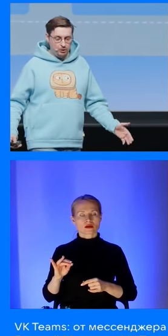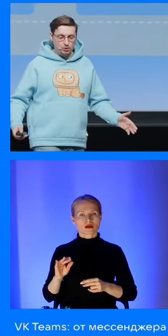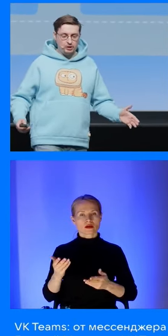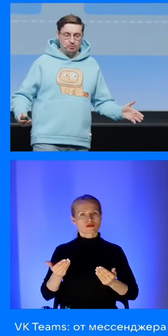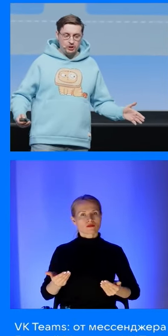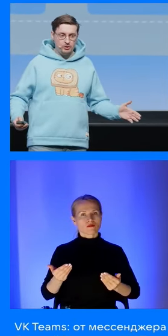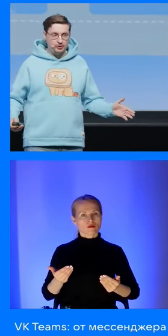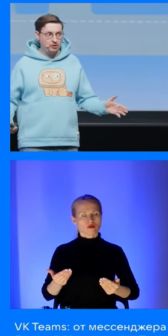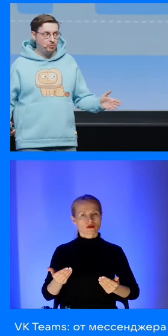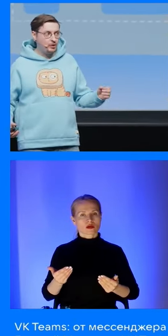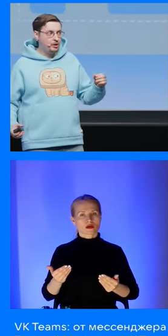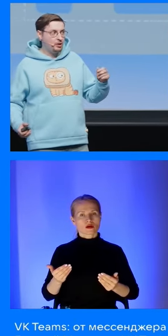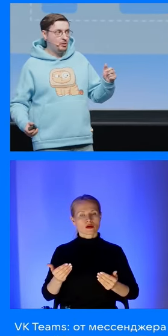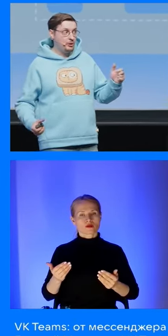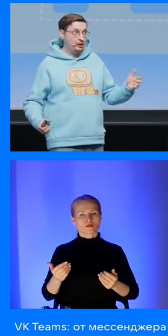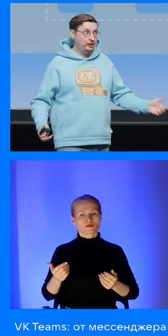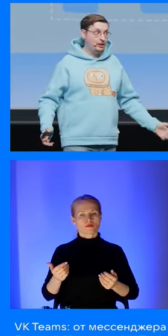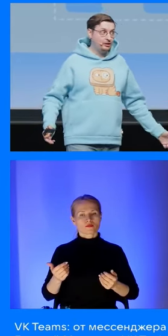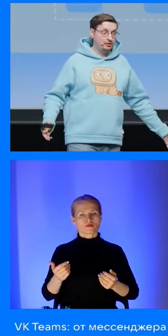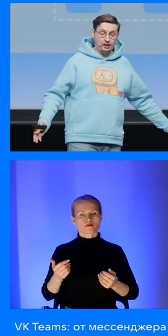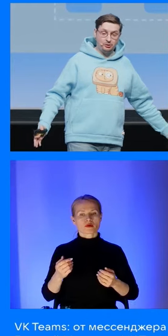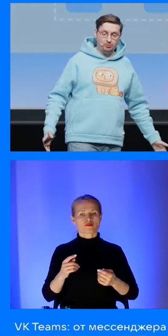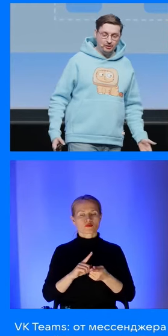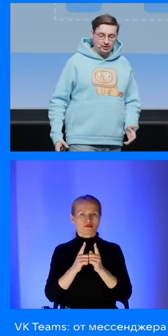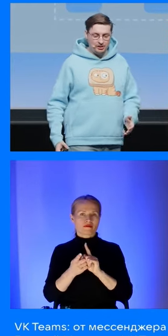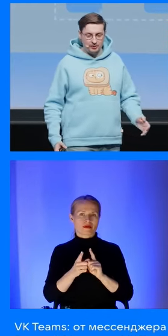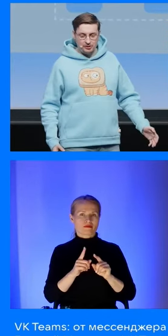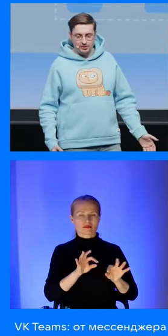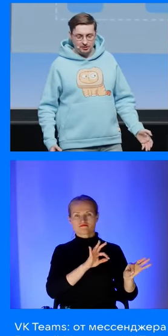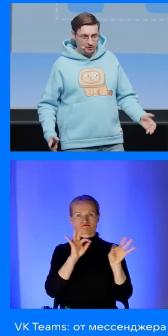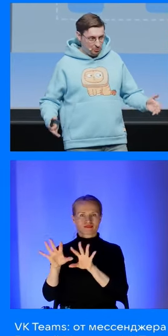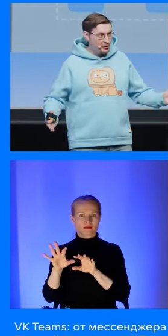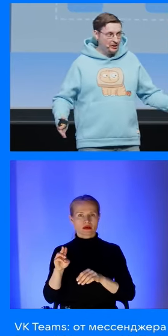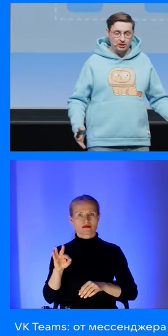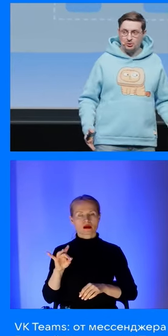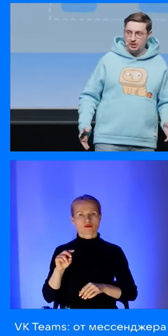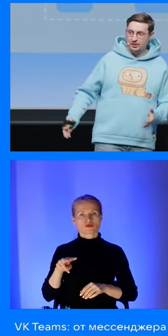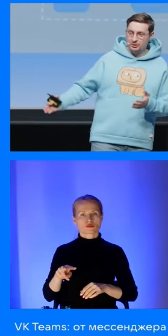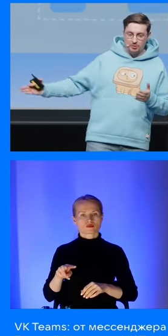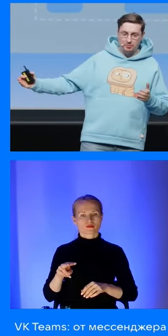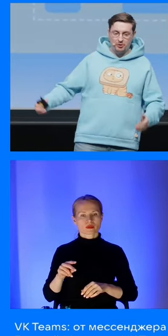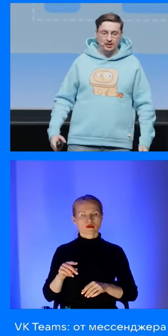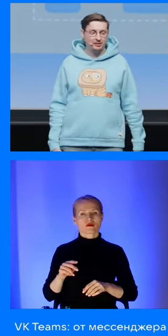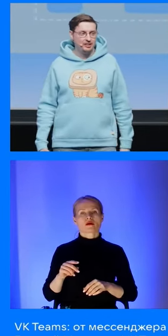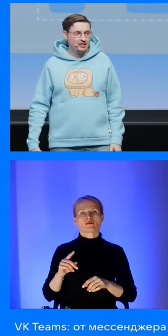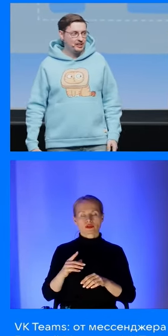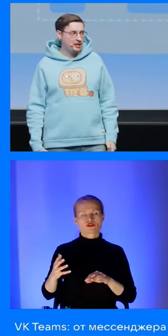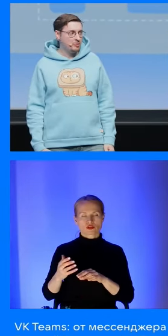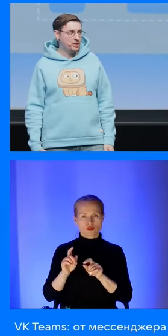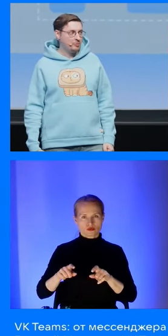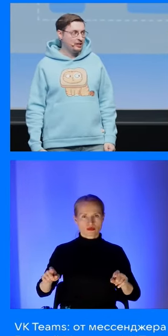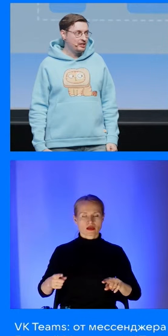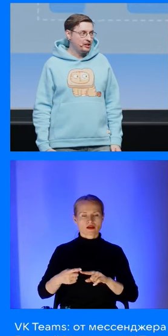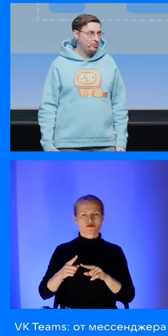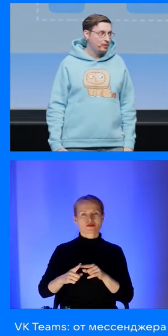сегодня мы уже там большинство сервисов перевели на Tarantul. Сервис, база данных наших друзей, которые прям буквально за